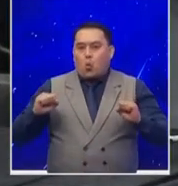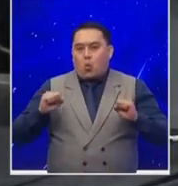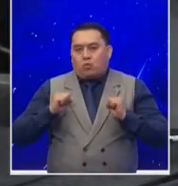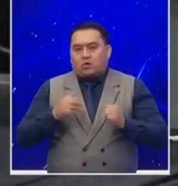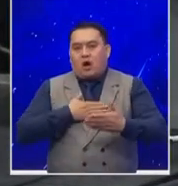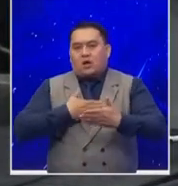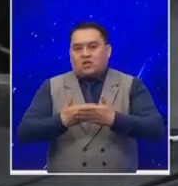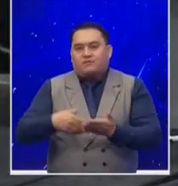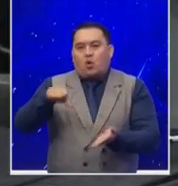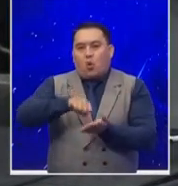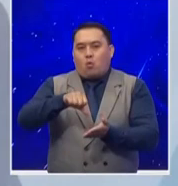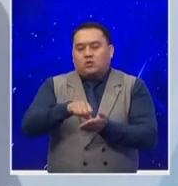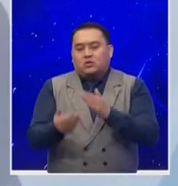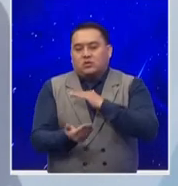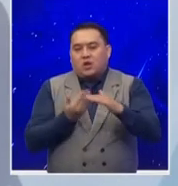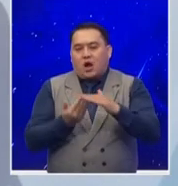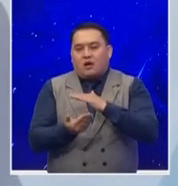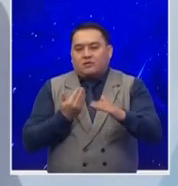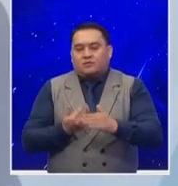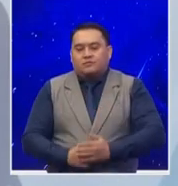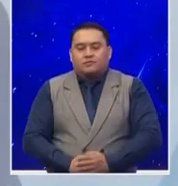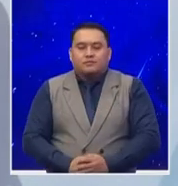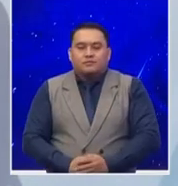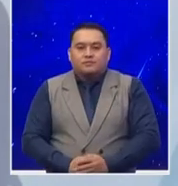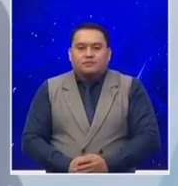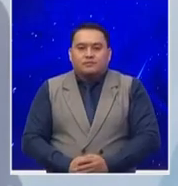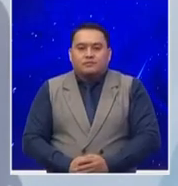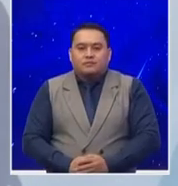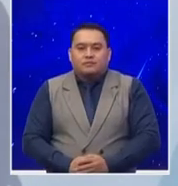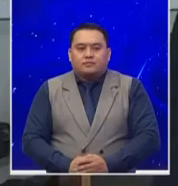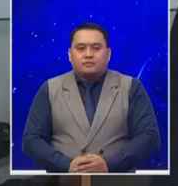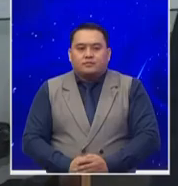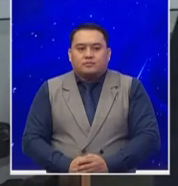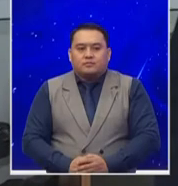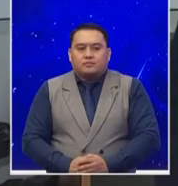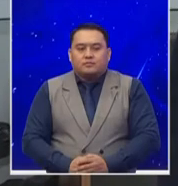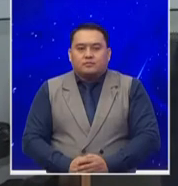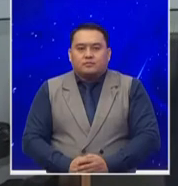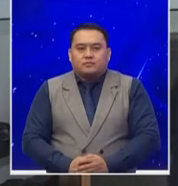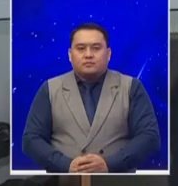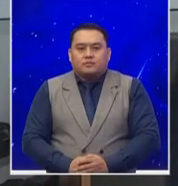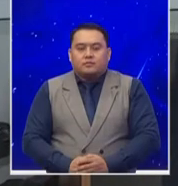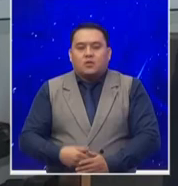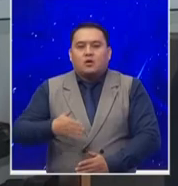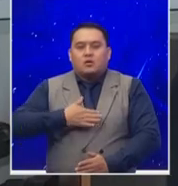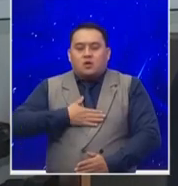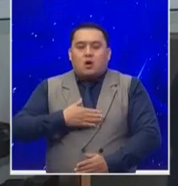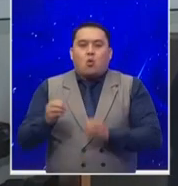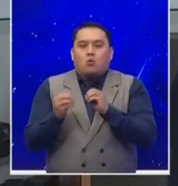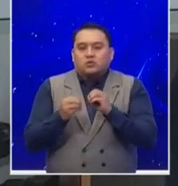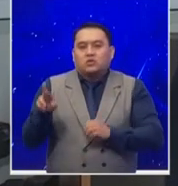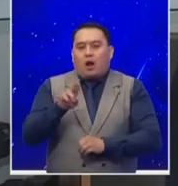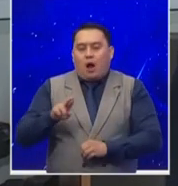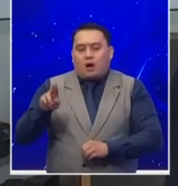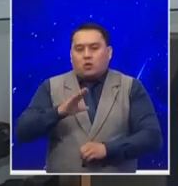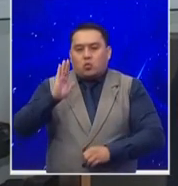барша қазақстандықтарды сайлаудан тыс қалмауға шақырады. Жыл басында келіп жатқан 10 қаңтардағы еліміздегі